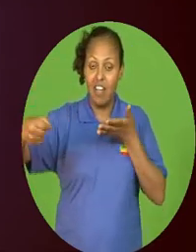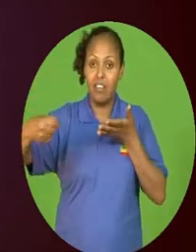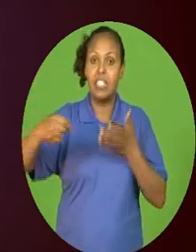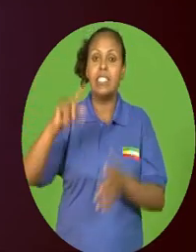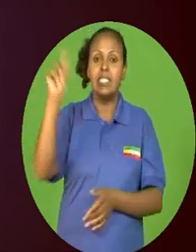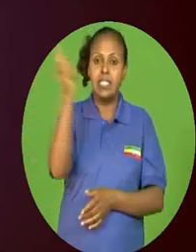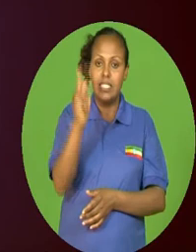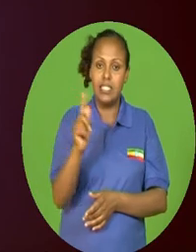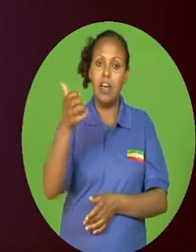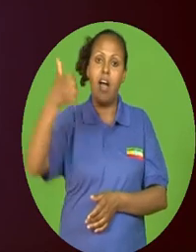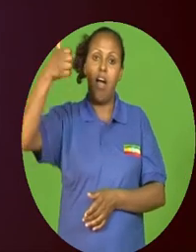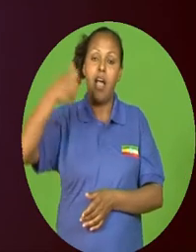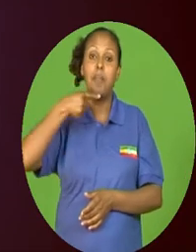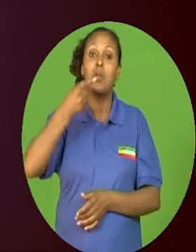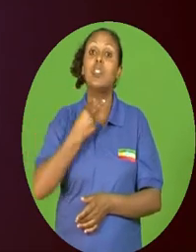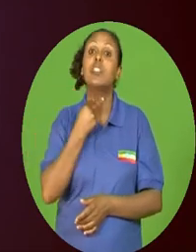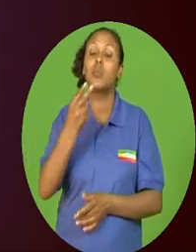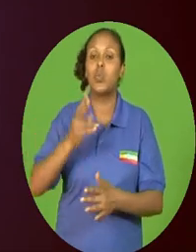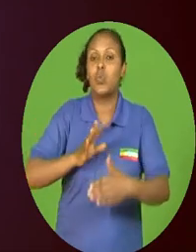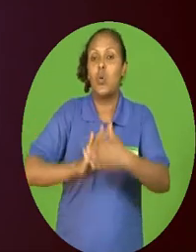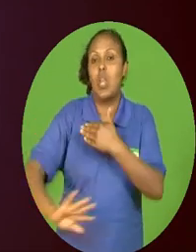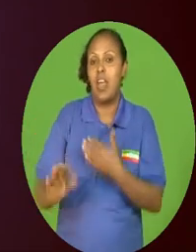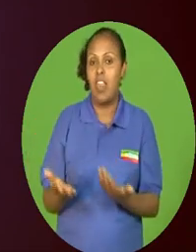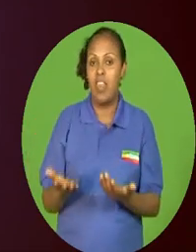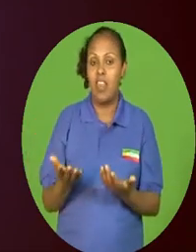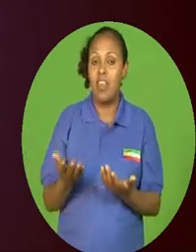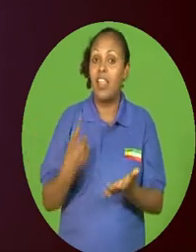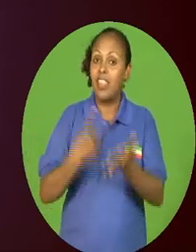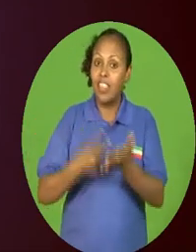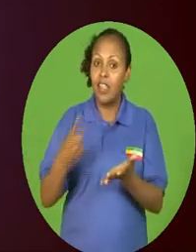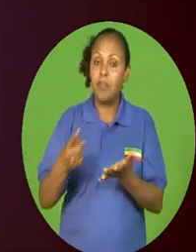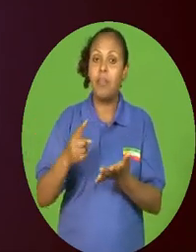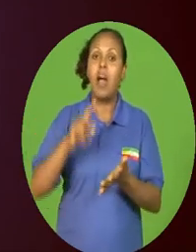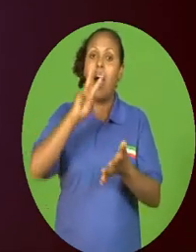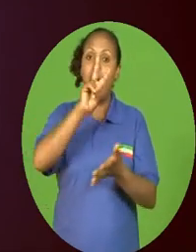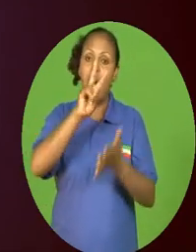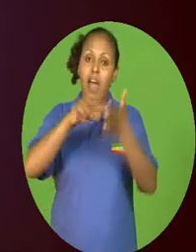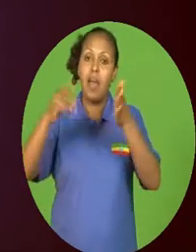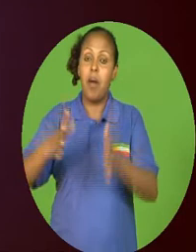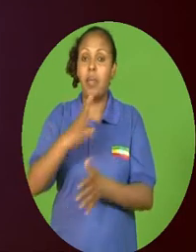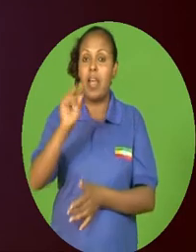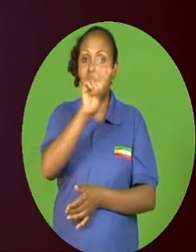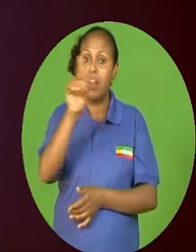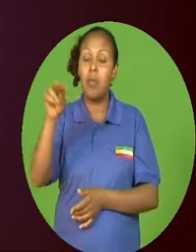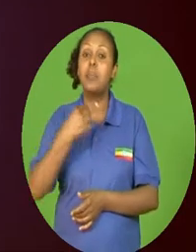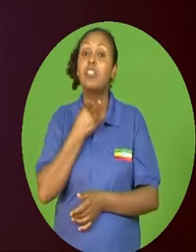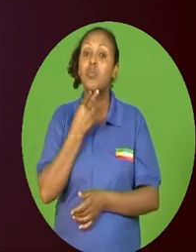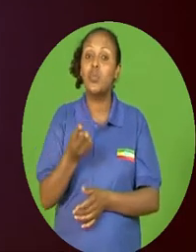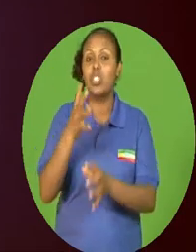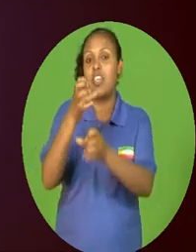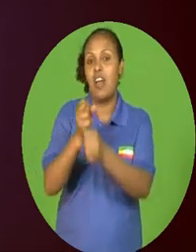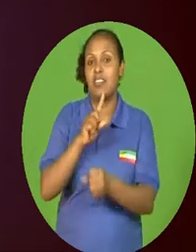አጻጻፍ ሲጻፍ ንአ የሚሉ ድምጾችን ይወልዳል። ይህም አናባቢና